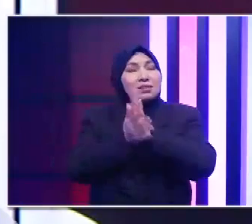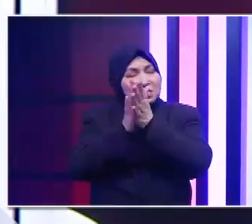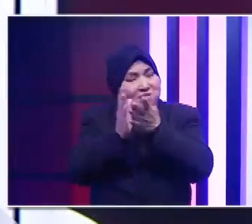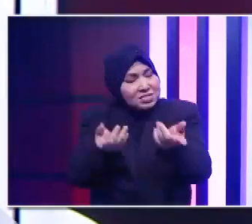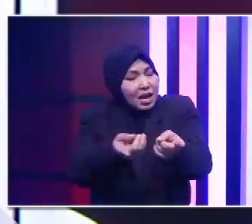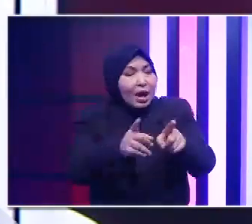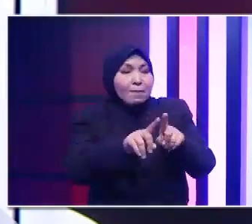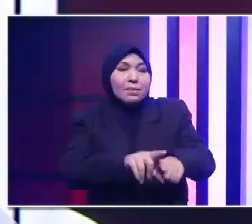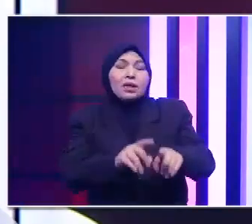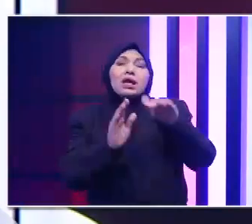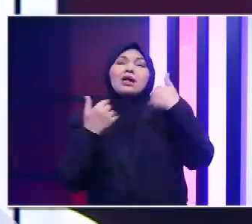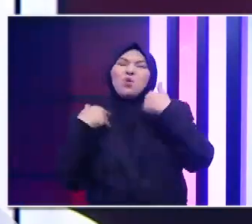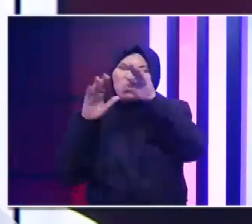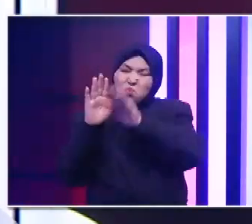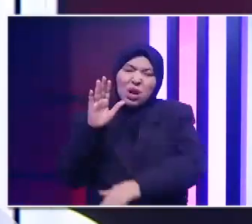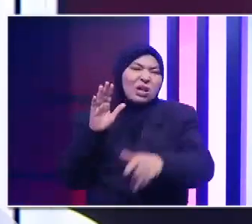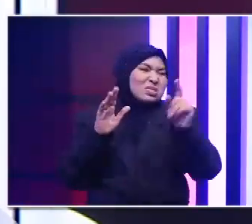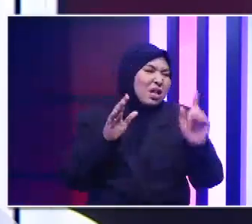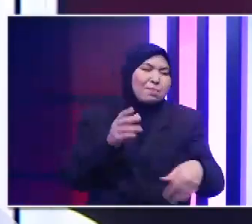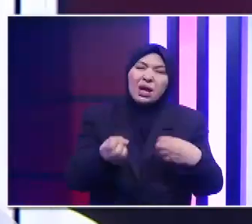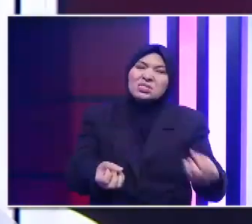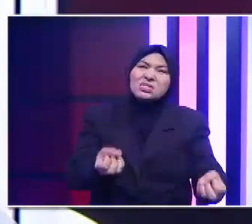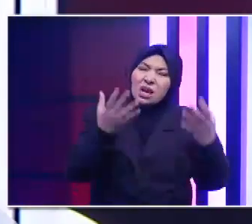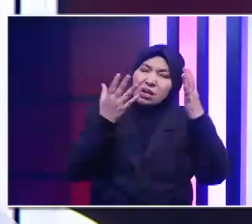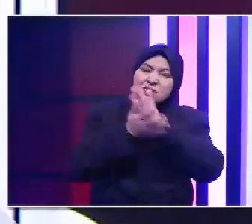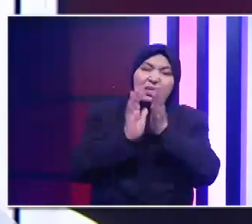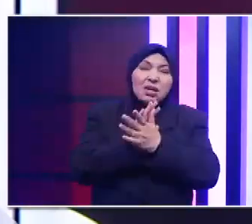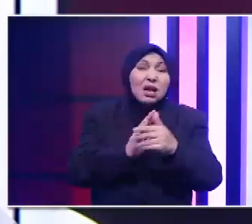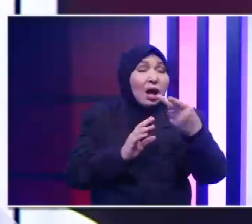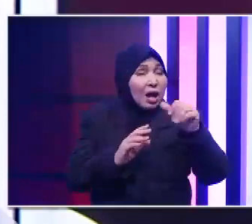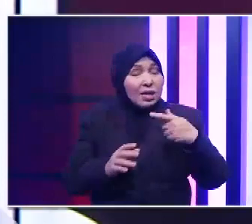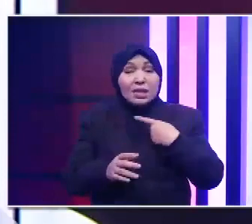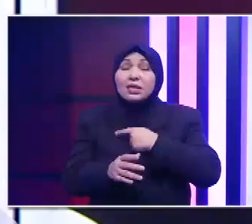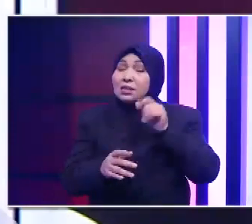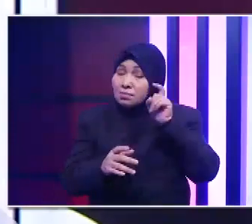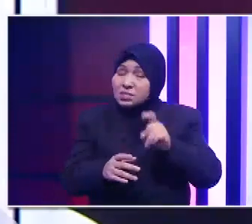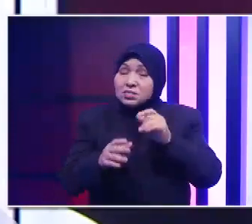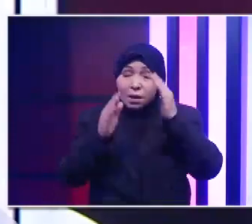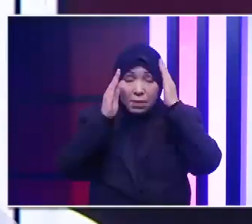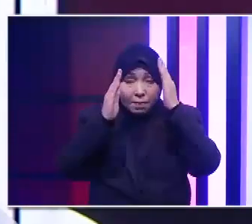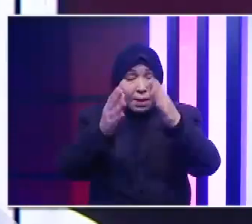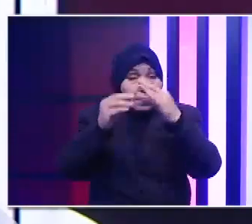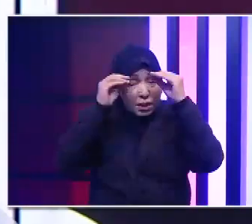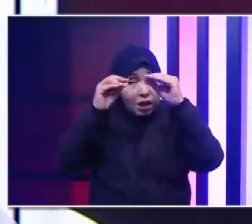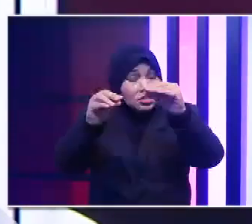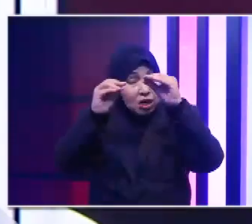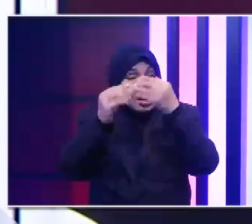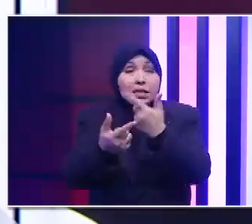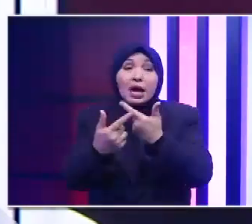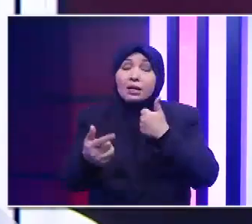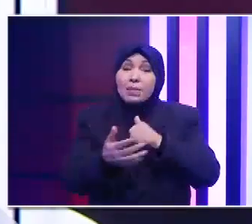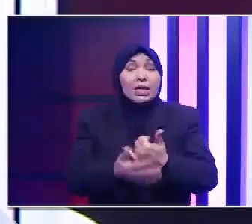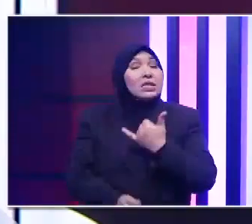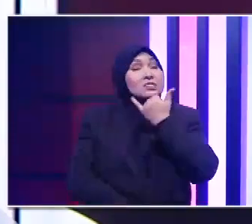disana dan disini maka dalam hal ini kita kena mengambil pengajaran daripada